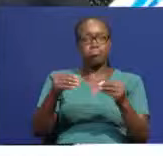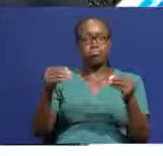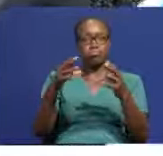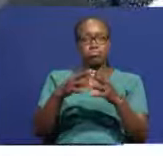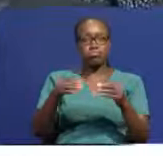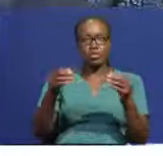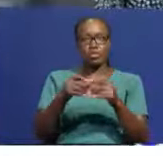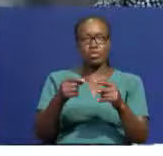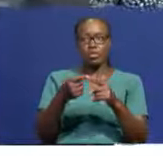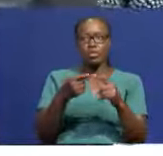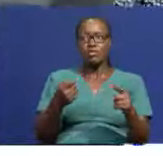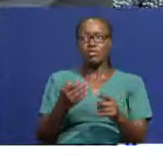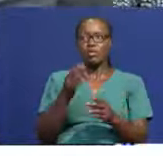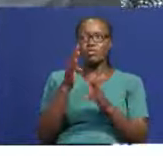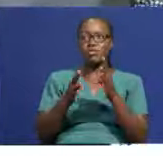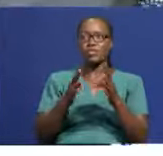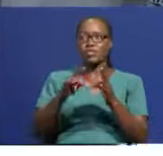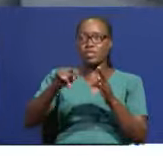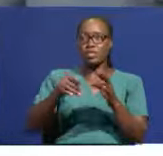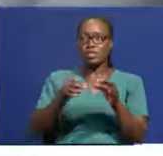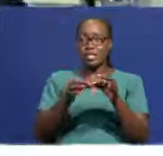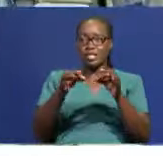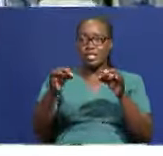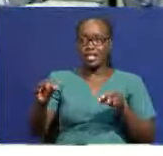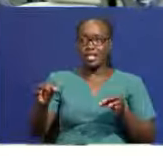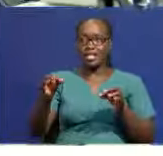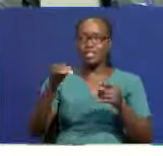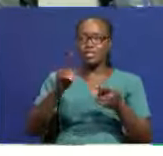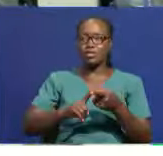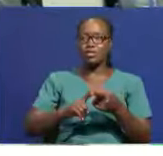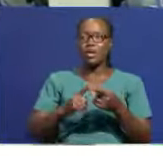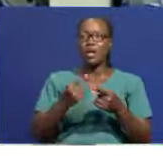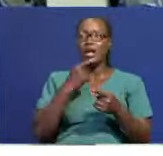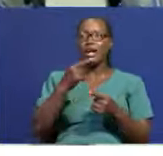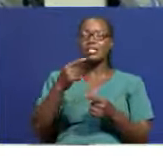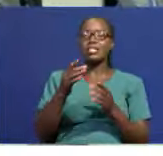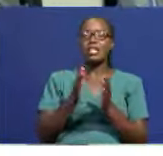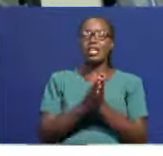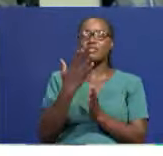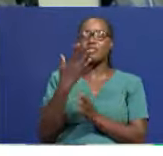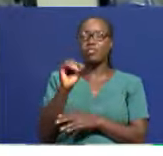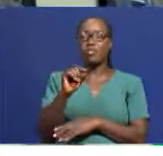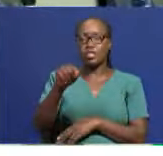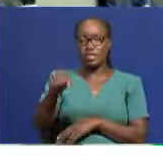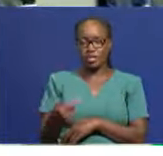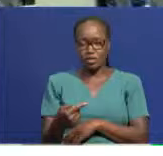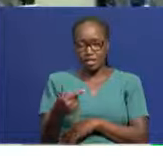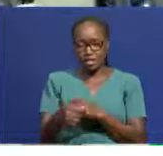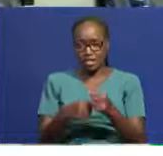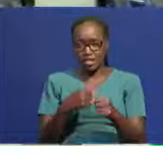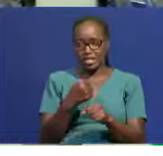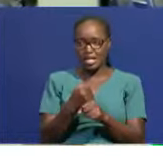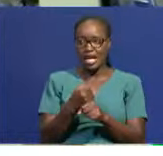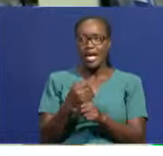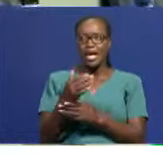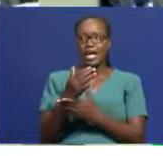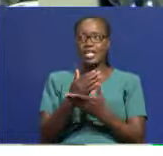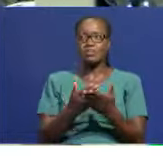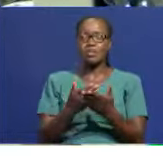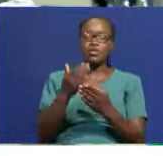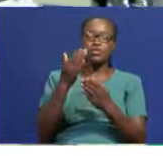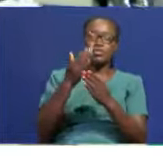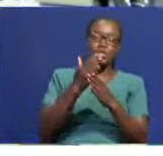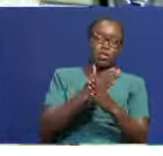ekari 1044 mwaka uliopita hadi ekari 104,000 mwaka huu kama sehemu ya juhudi za